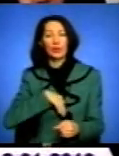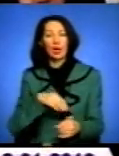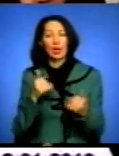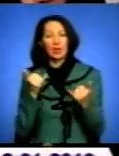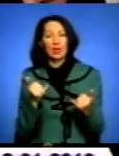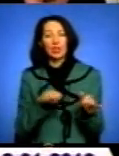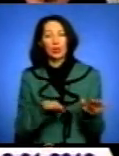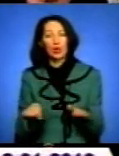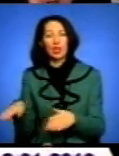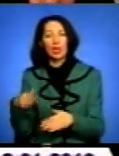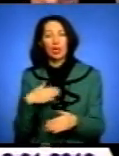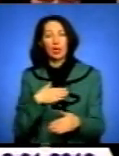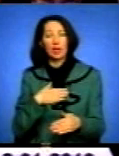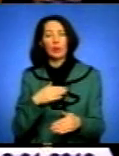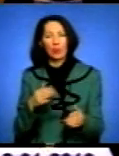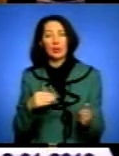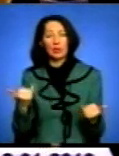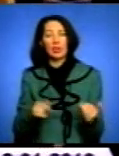Зараз прийшла наша черга.